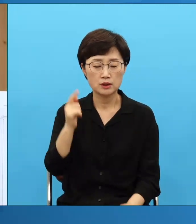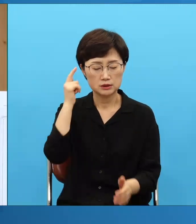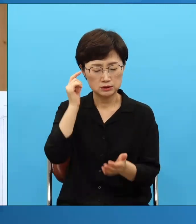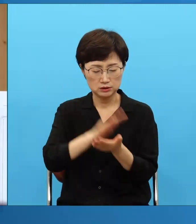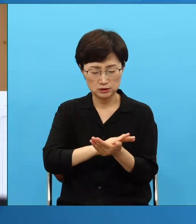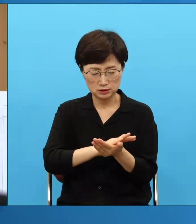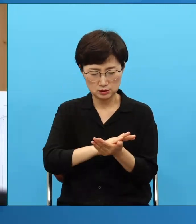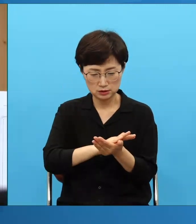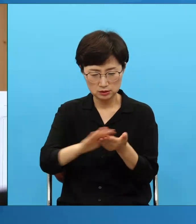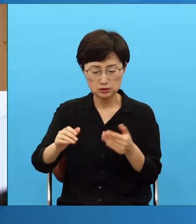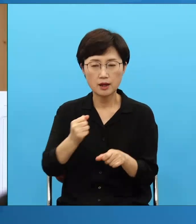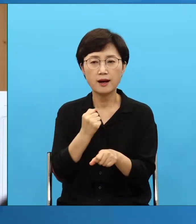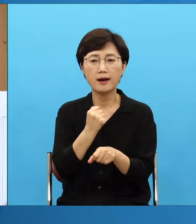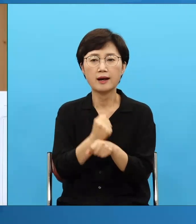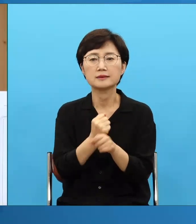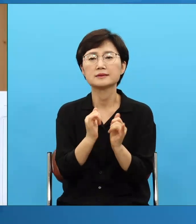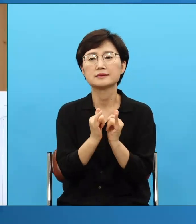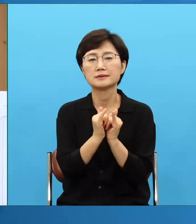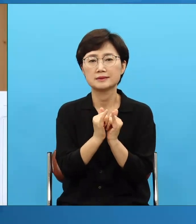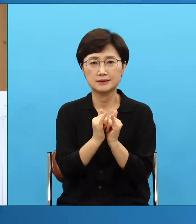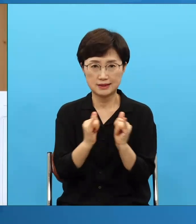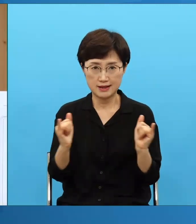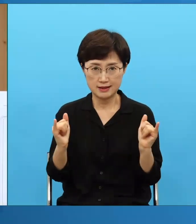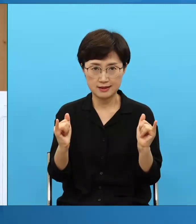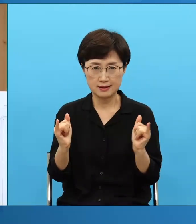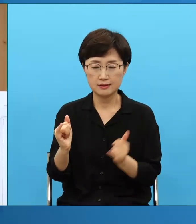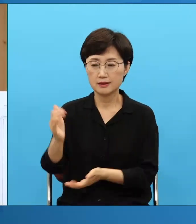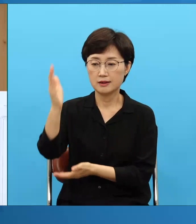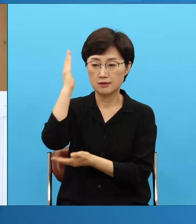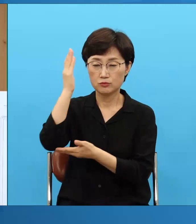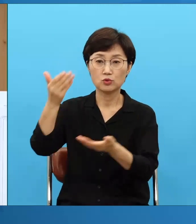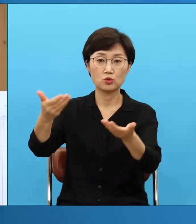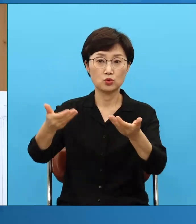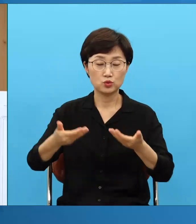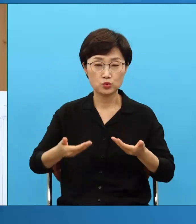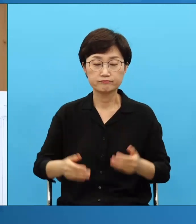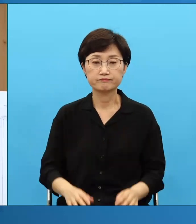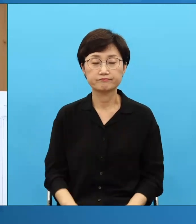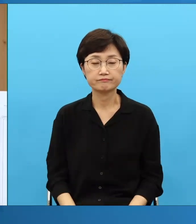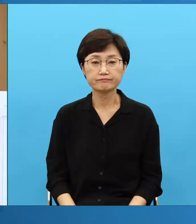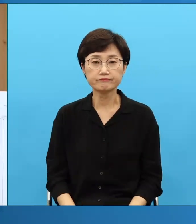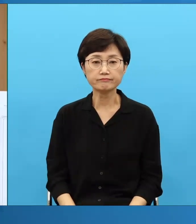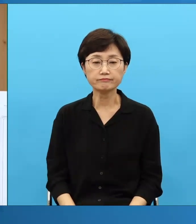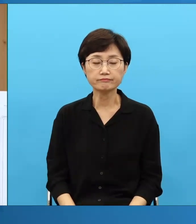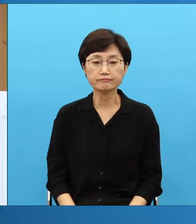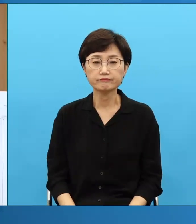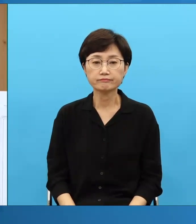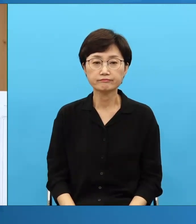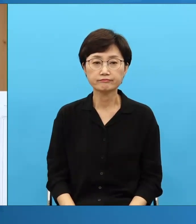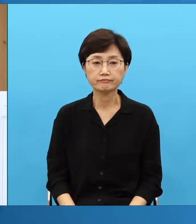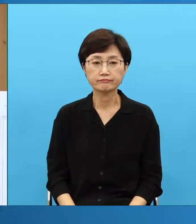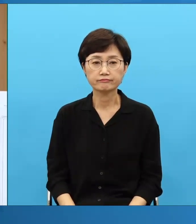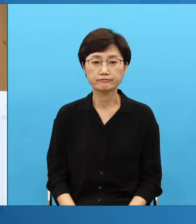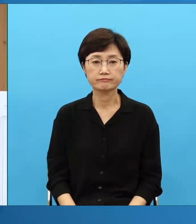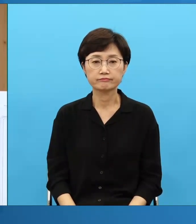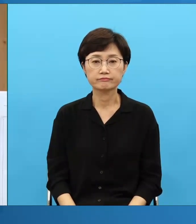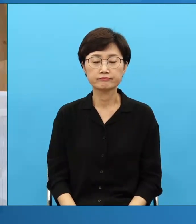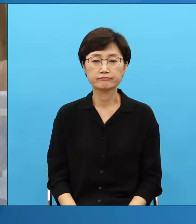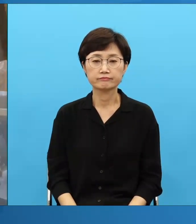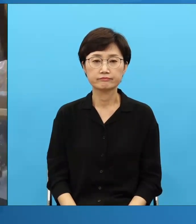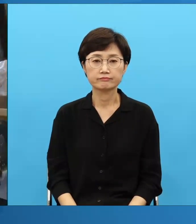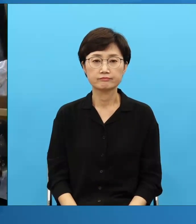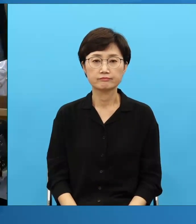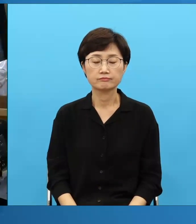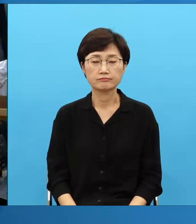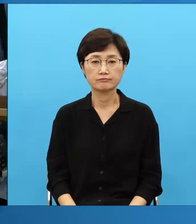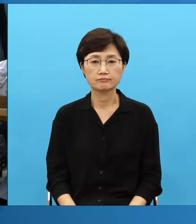하는 자라는 제목으로 말씀 선포해 주시겠습니다. After the David choir gives praise to God, Reverend Yu will come and give us a message entitled Those Who